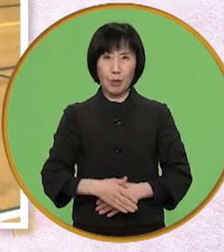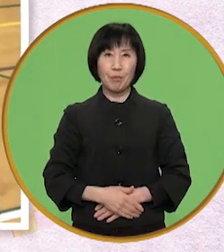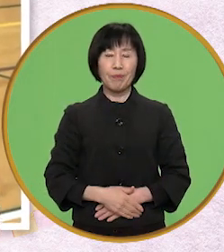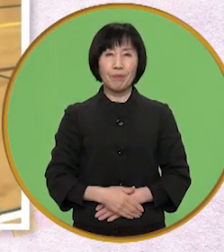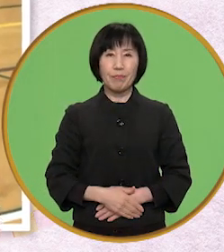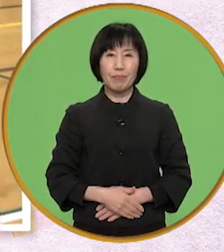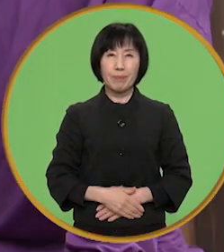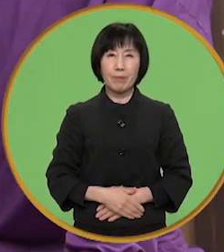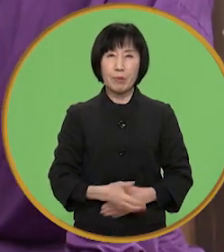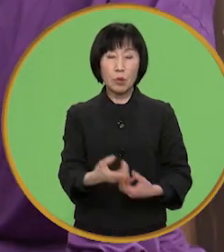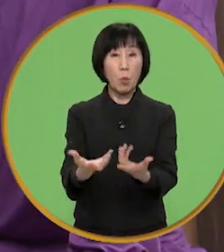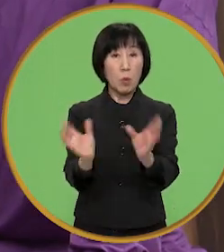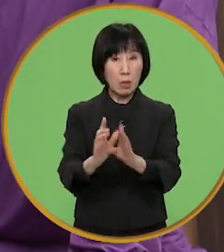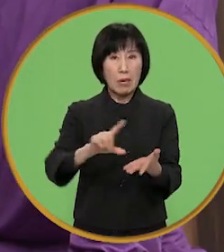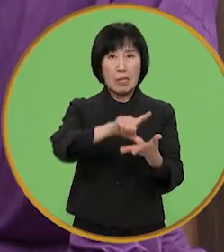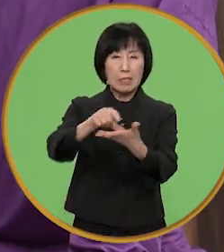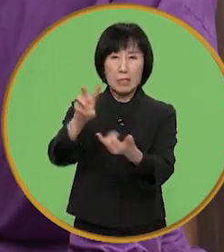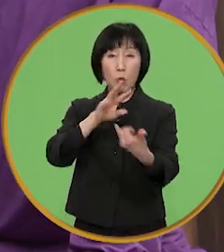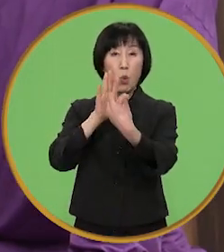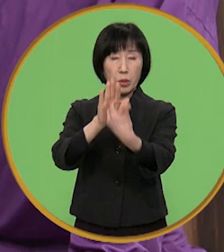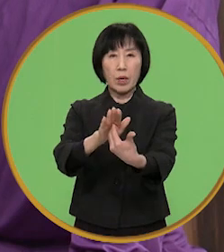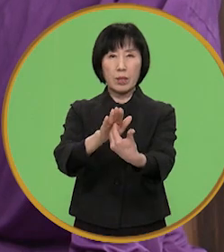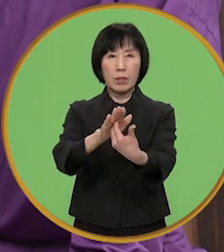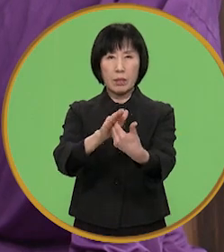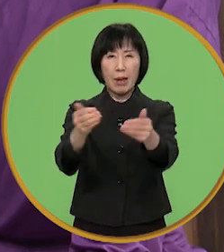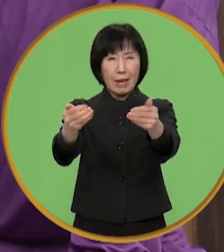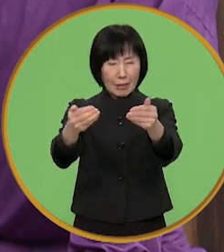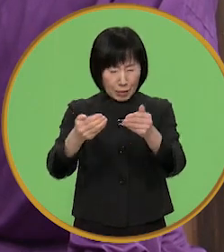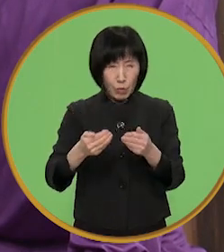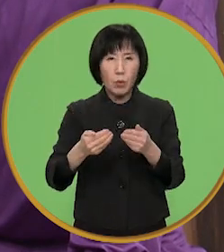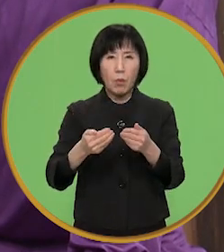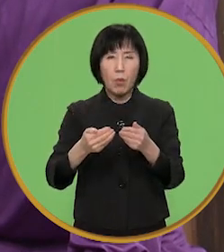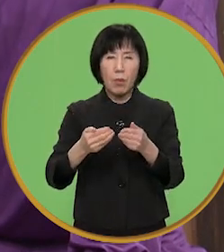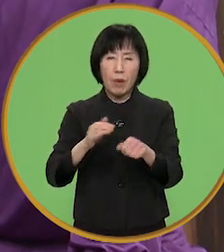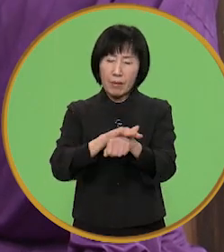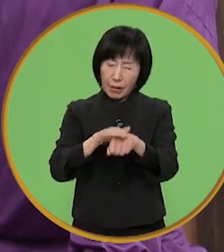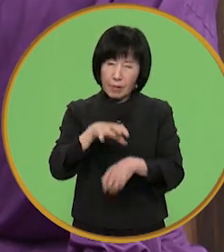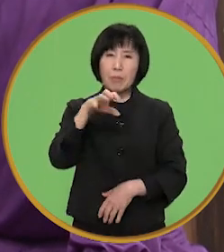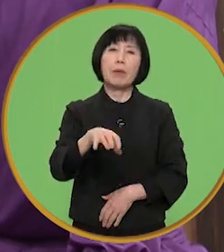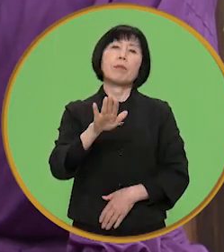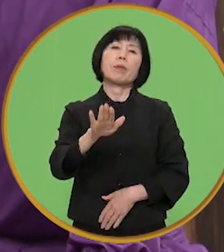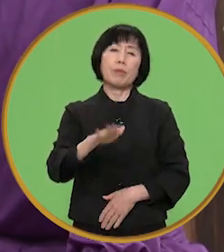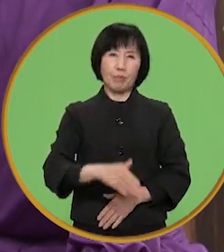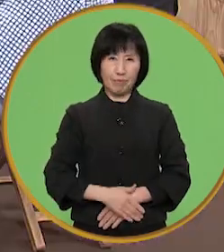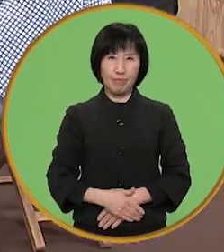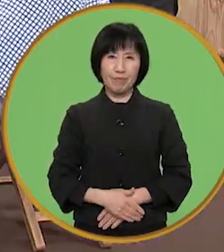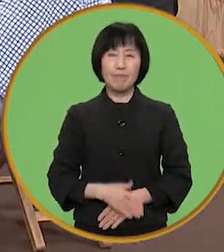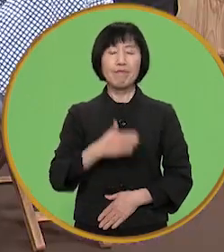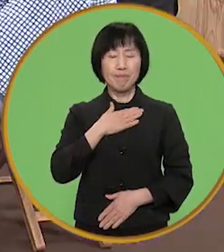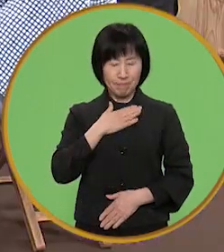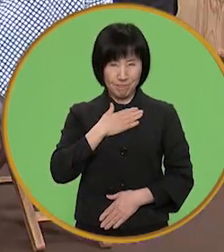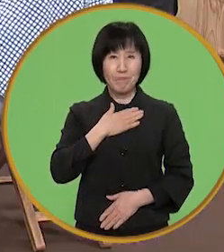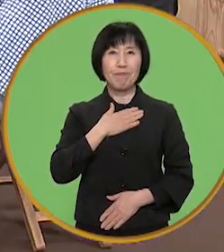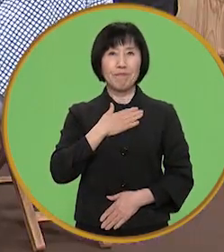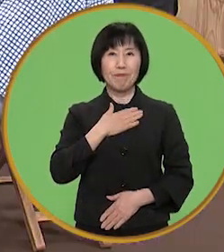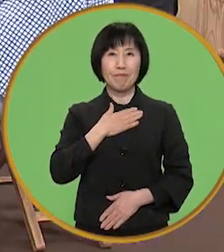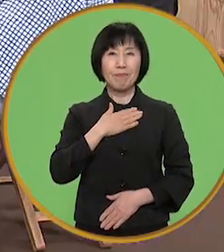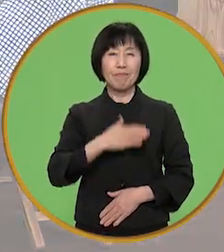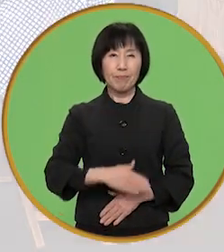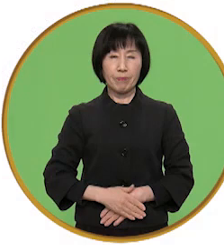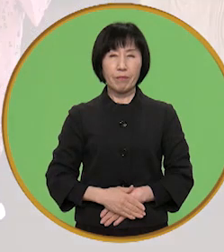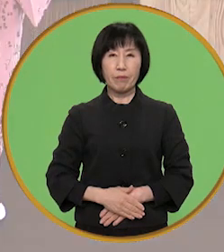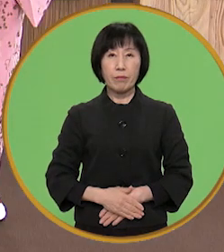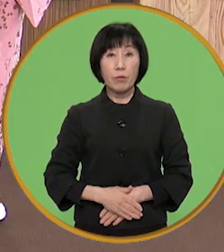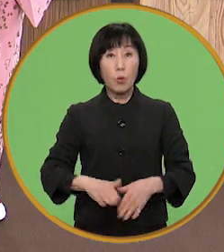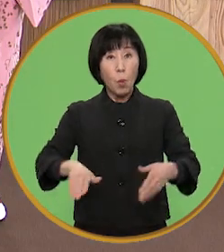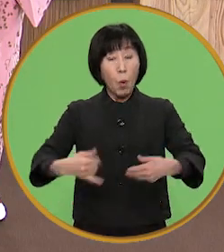。 消防団は地域防災には欠かせない頼もしい存在じゃな。 はい。